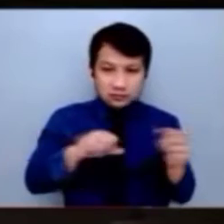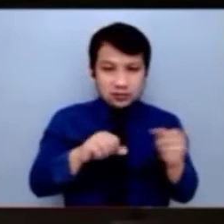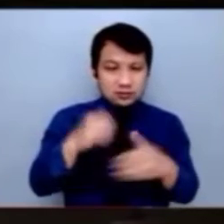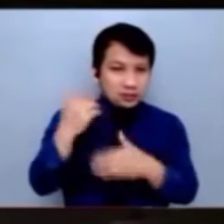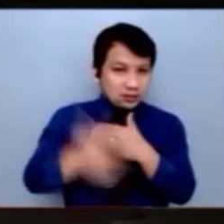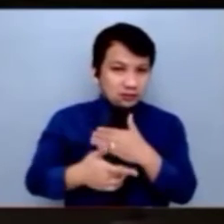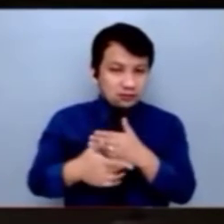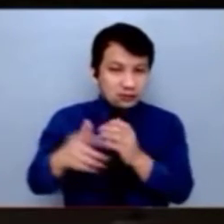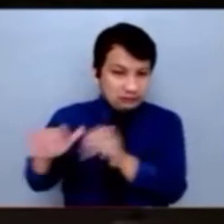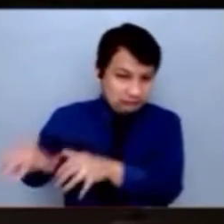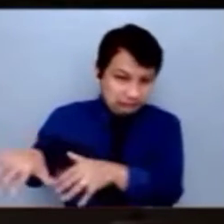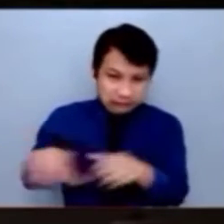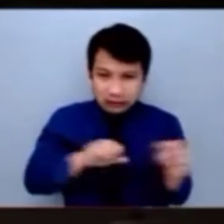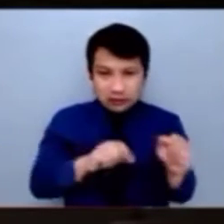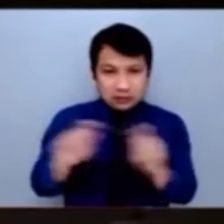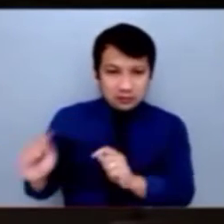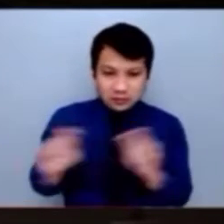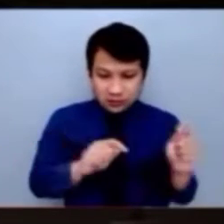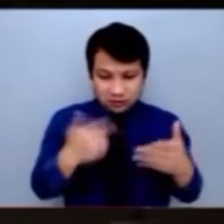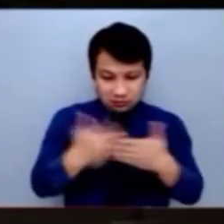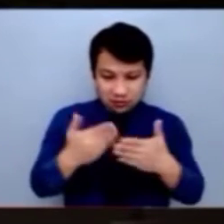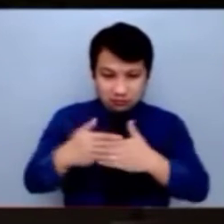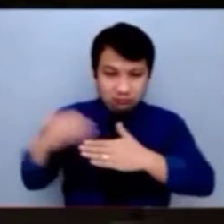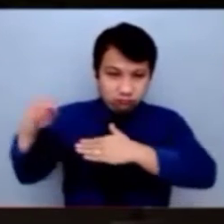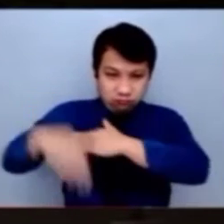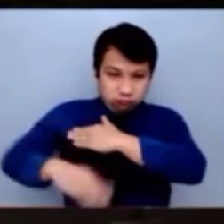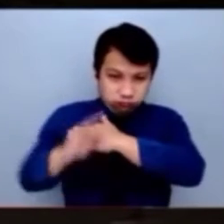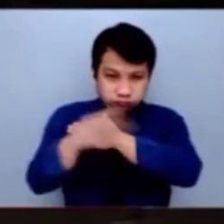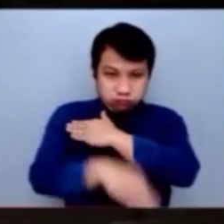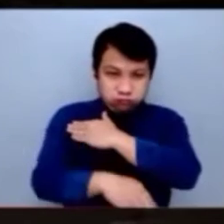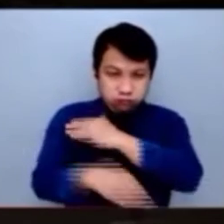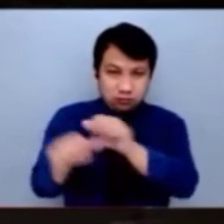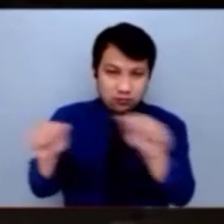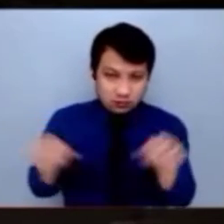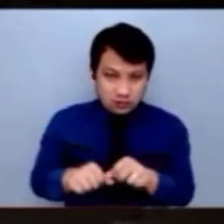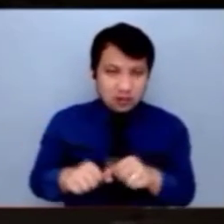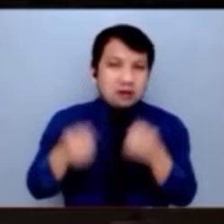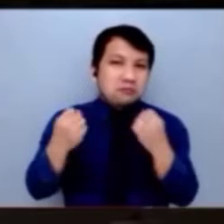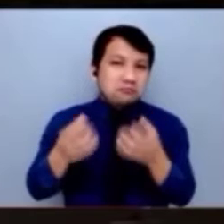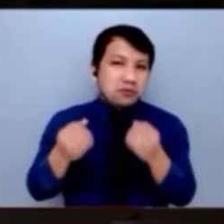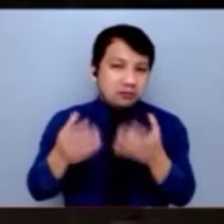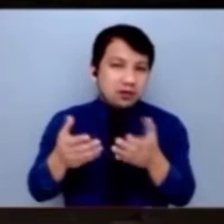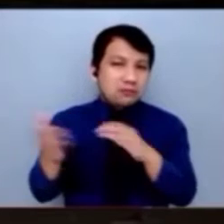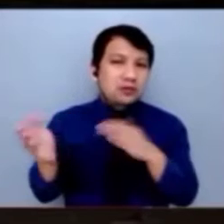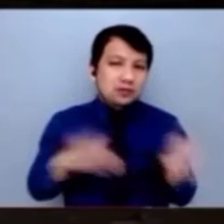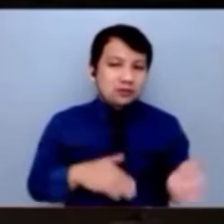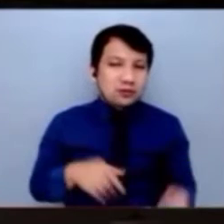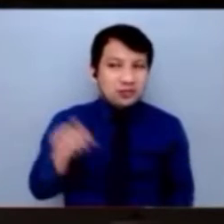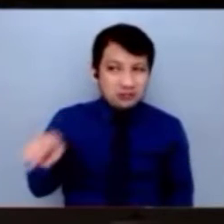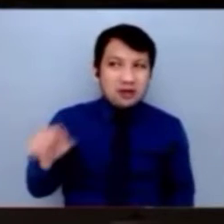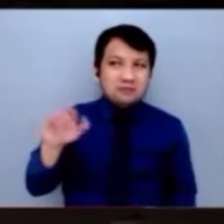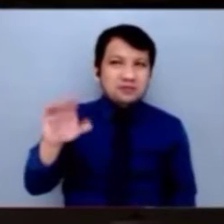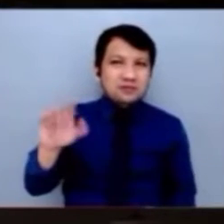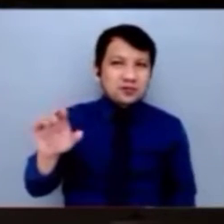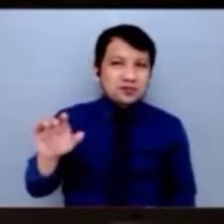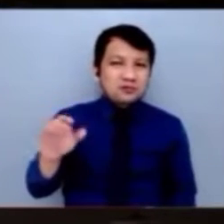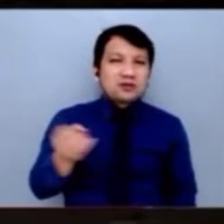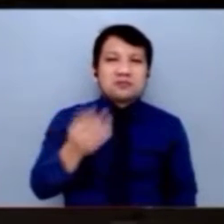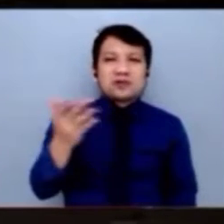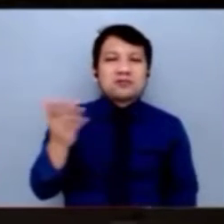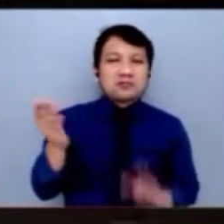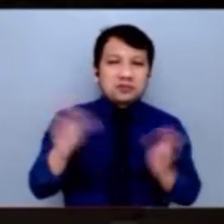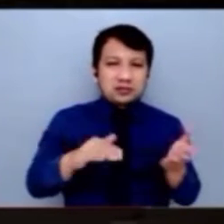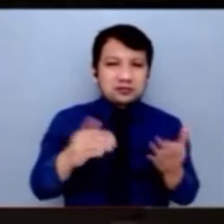nailikas, lalo yung mga nasa coastal area, malamang daw mas marami pa kumpara dyan sa 15 na yan ang bilang ng nasawi dito.